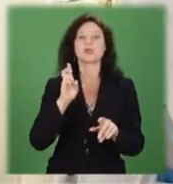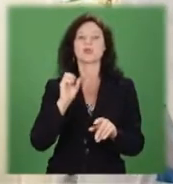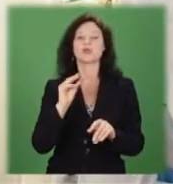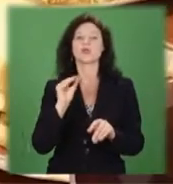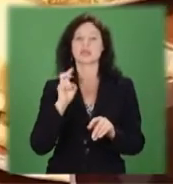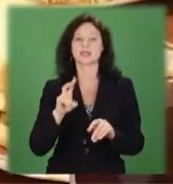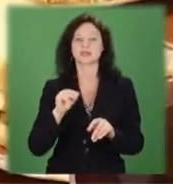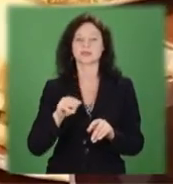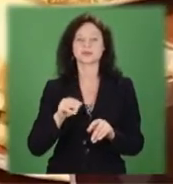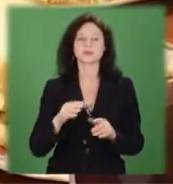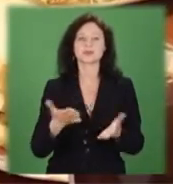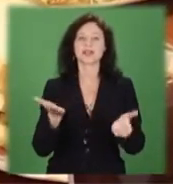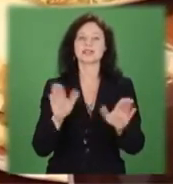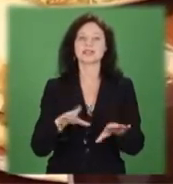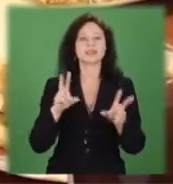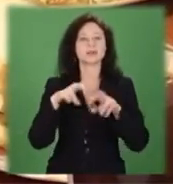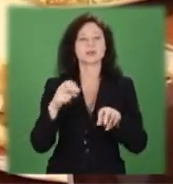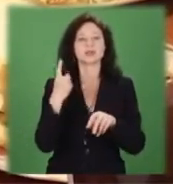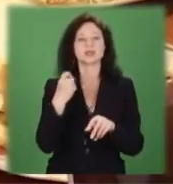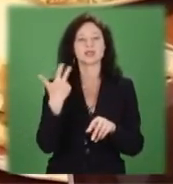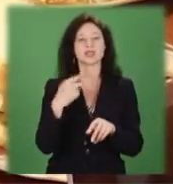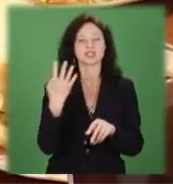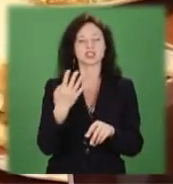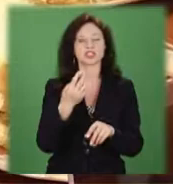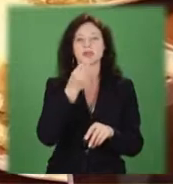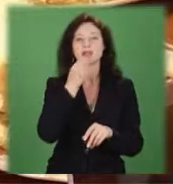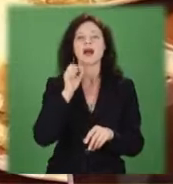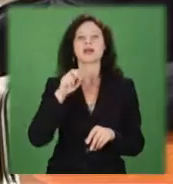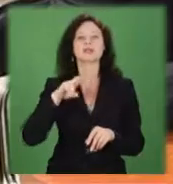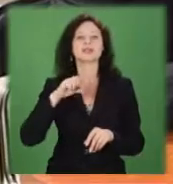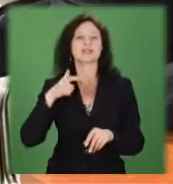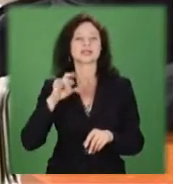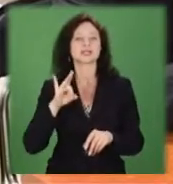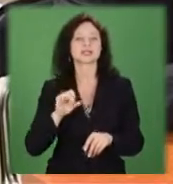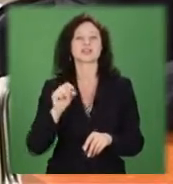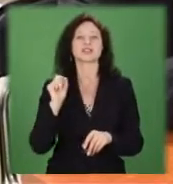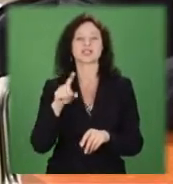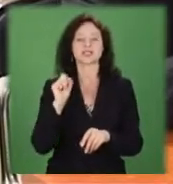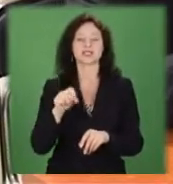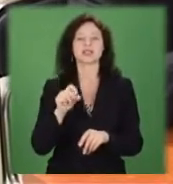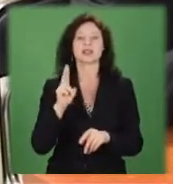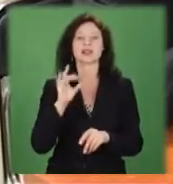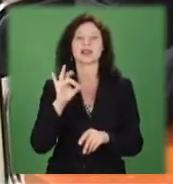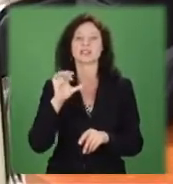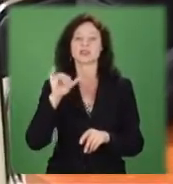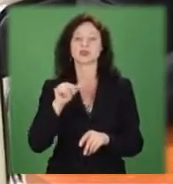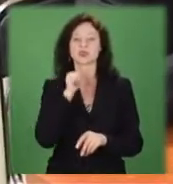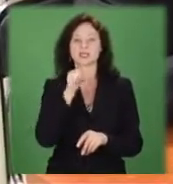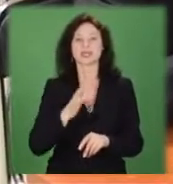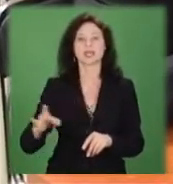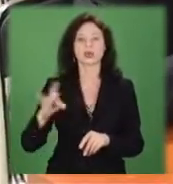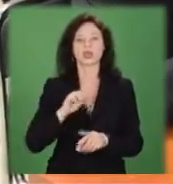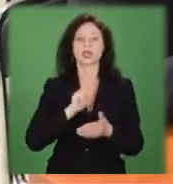буфетов. Остались непроверенными еще 134 пищеблока в Алтынсаринском, Жангельдинском, Карасузском и Кустанайском